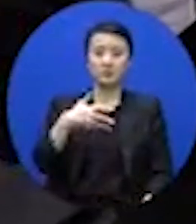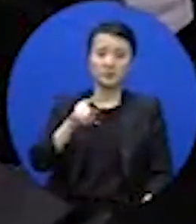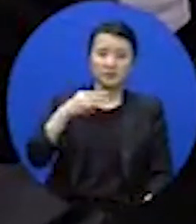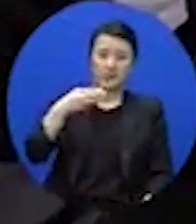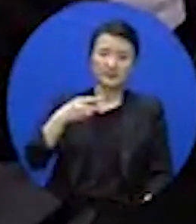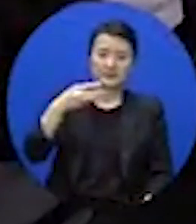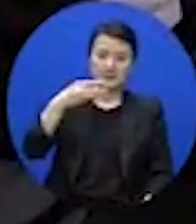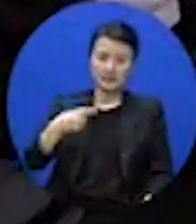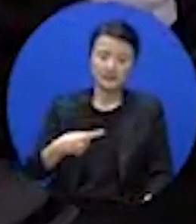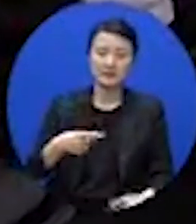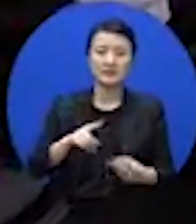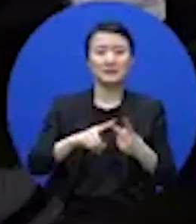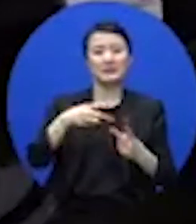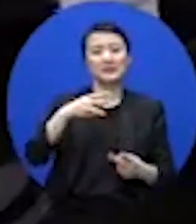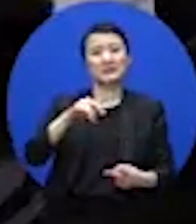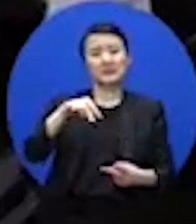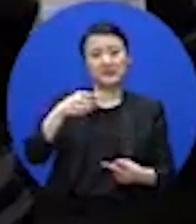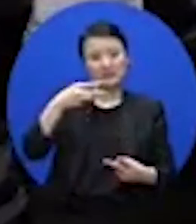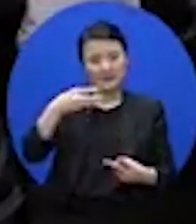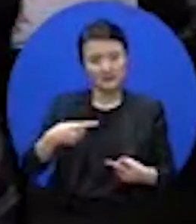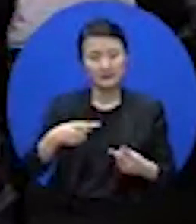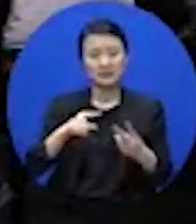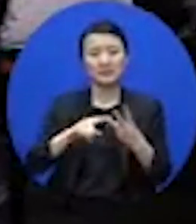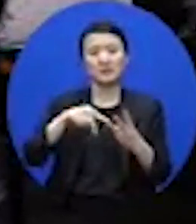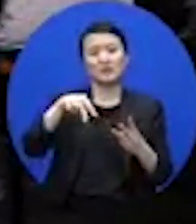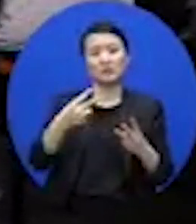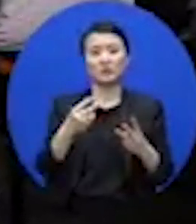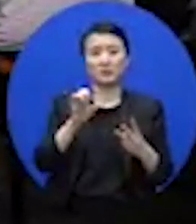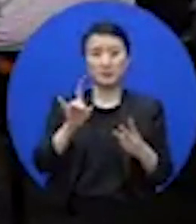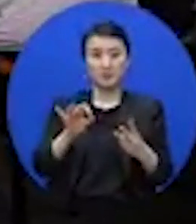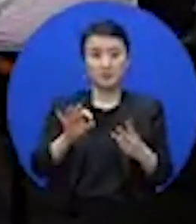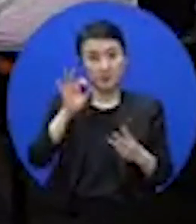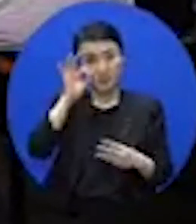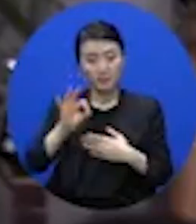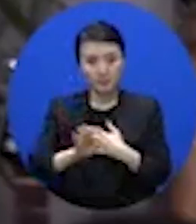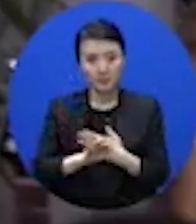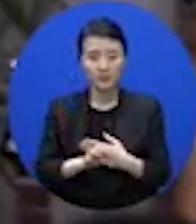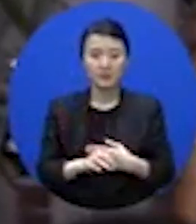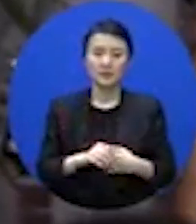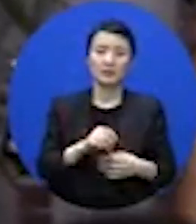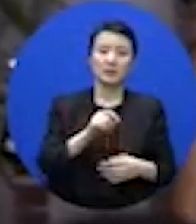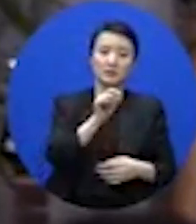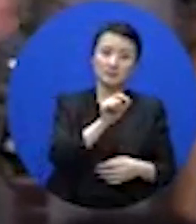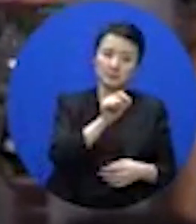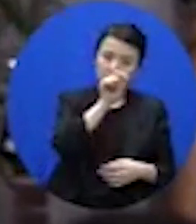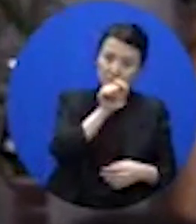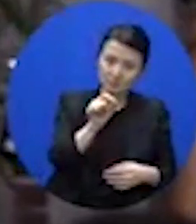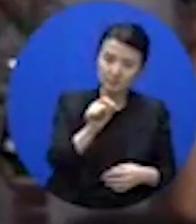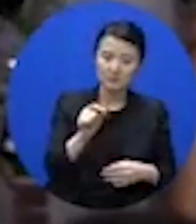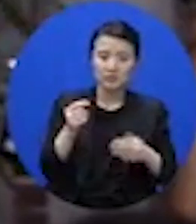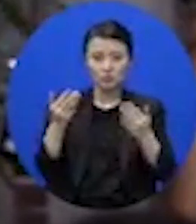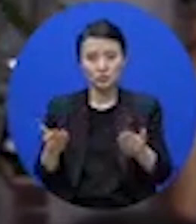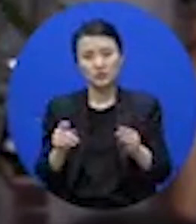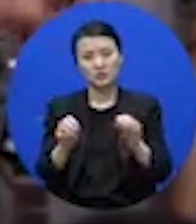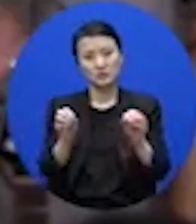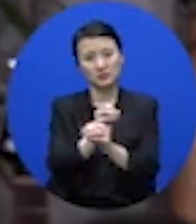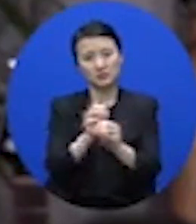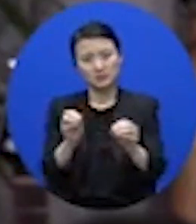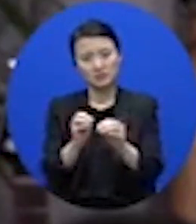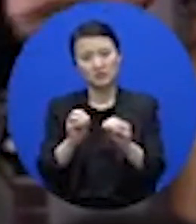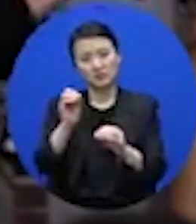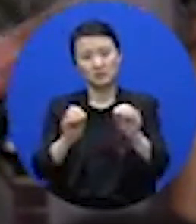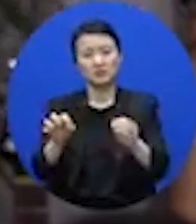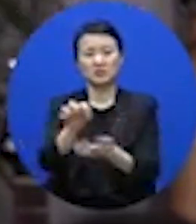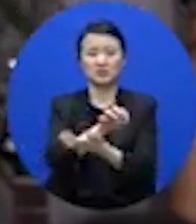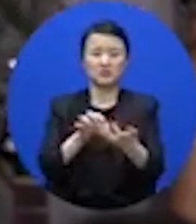리스트, 쇼팽 뭐 이런 분들은요 다 음표와 쉼표 이 두 가지를 가지고 막 섞고 빼고